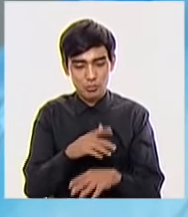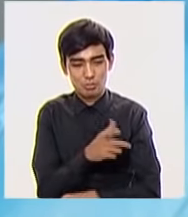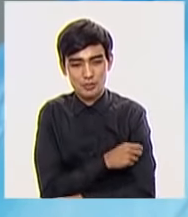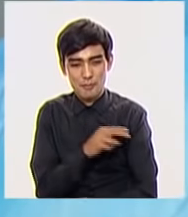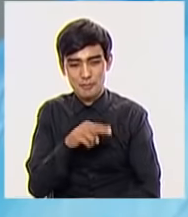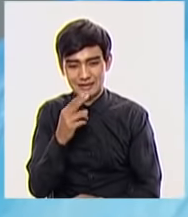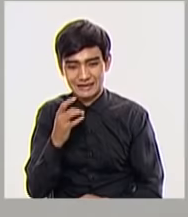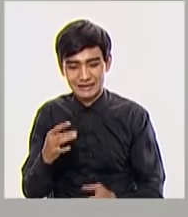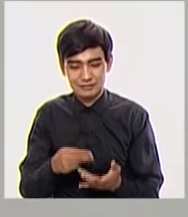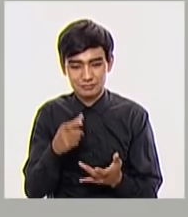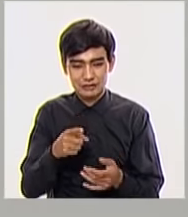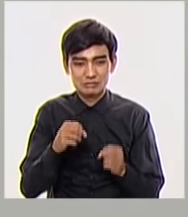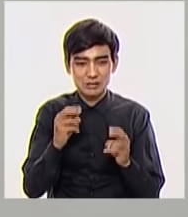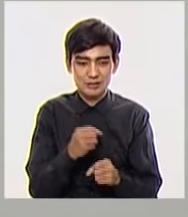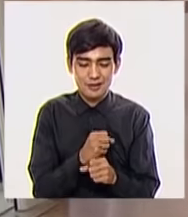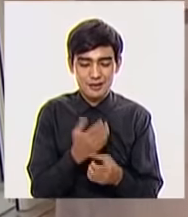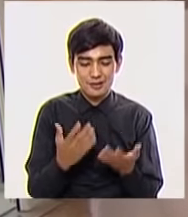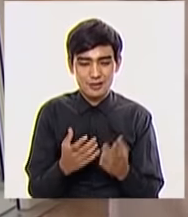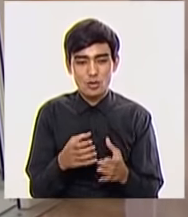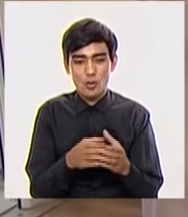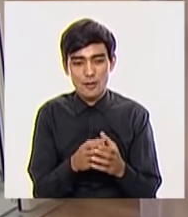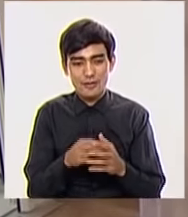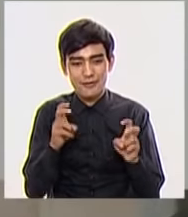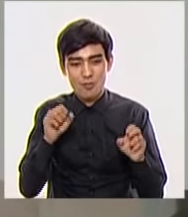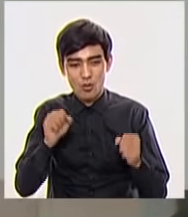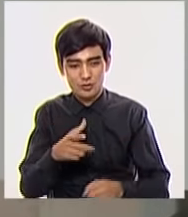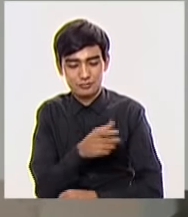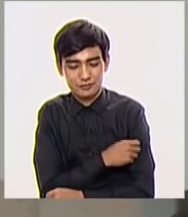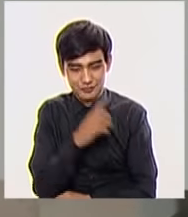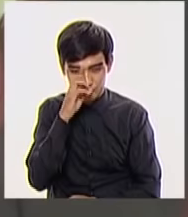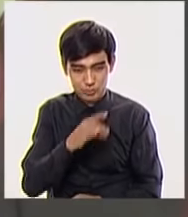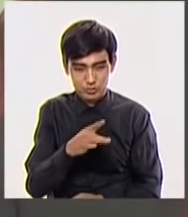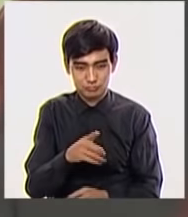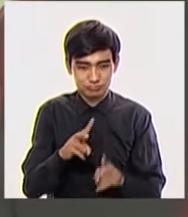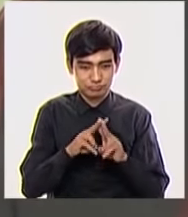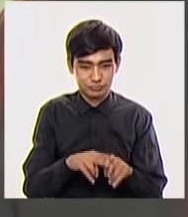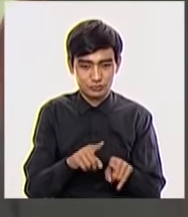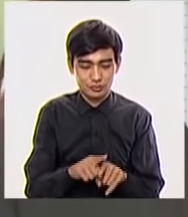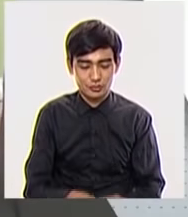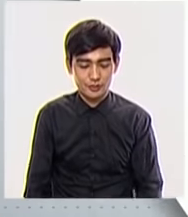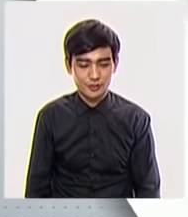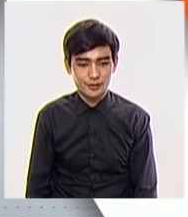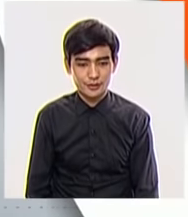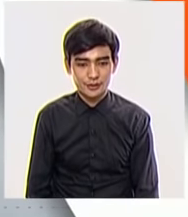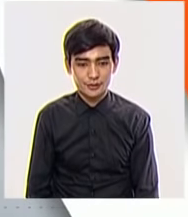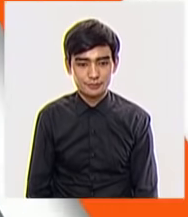ПЦР-тесты альтернативой? Можно ли назвать кампанию по вакцинации в республике принудительной?